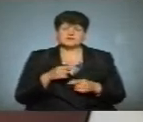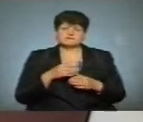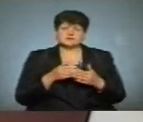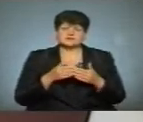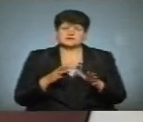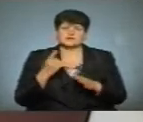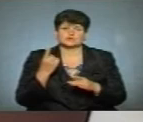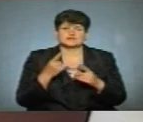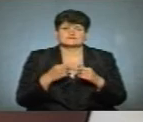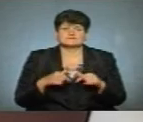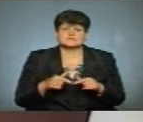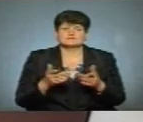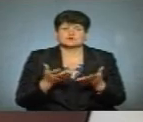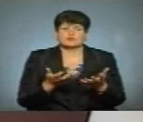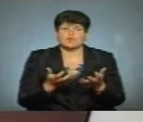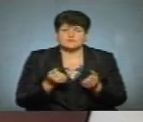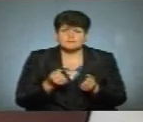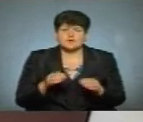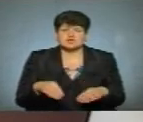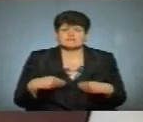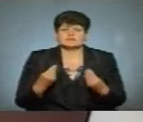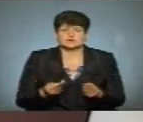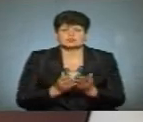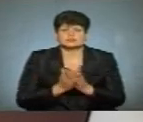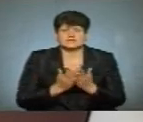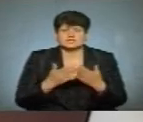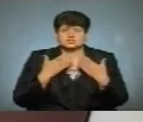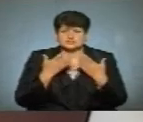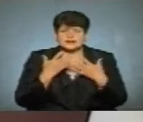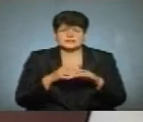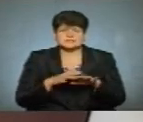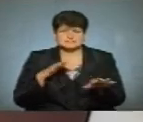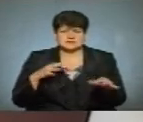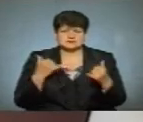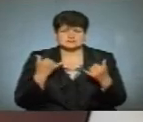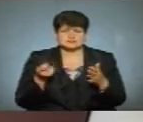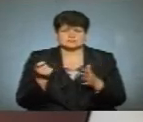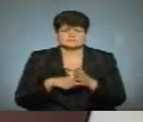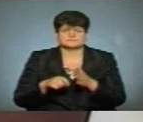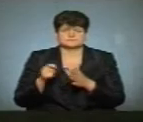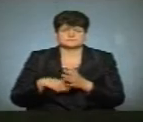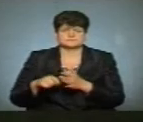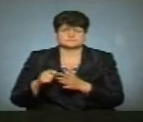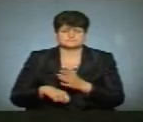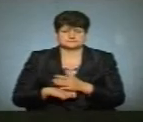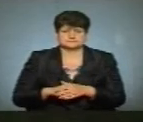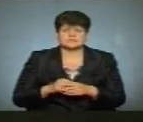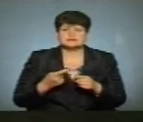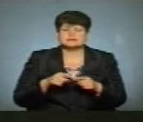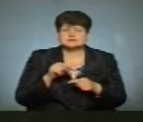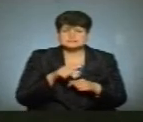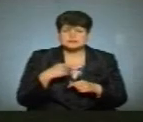відкрили один відділ, в якому приймають і видають книги. Читальні зали наразі не працюють. Це